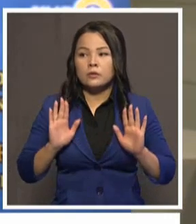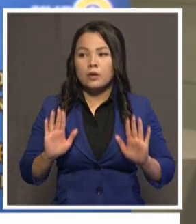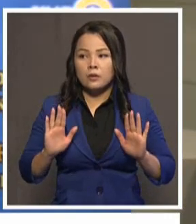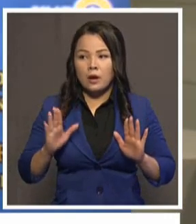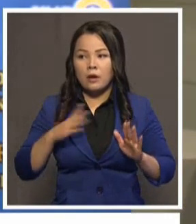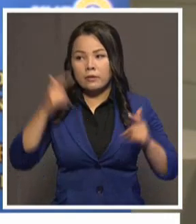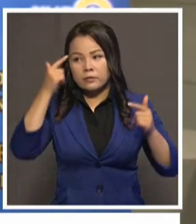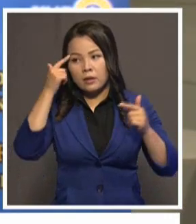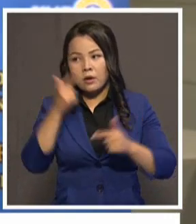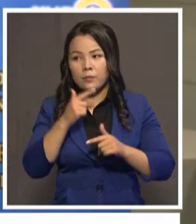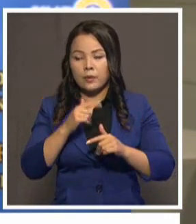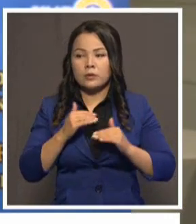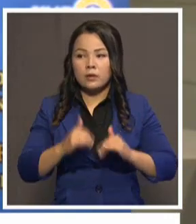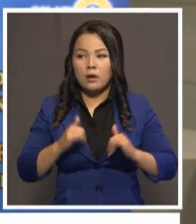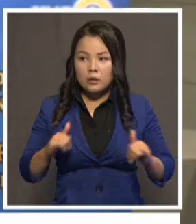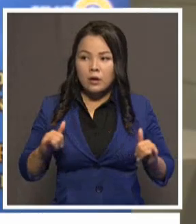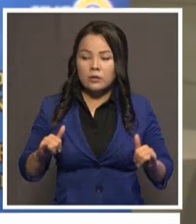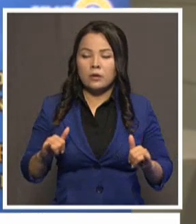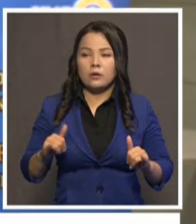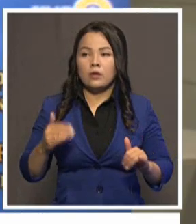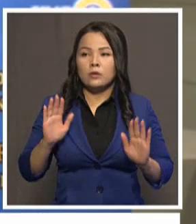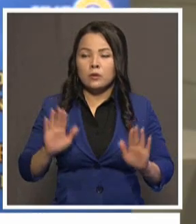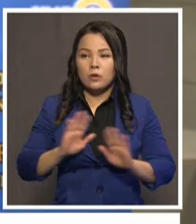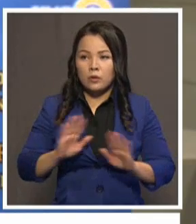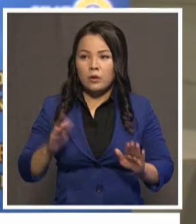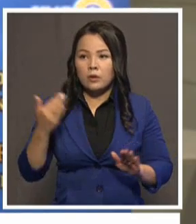білімді арттыру ғана емес, ол